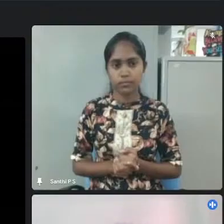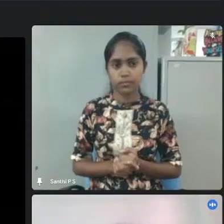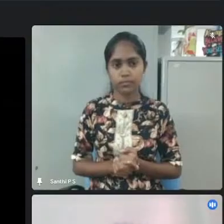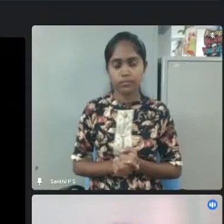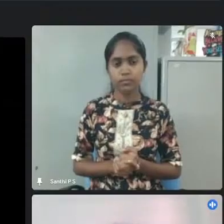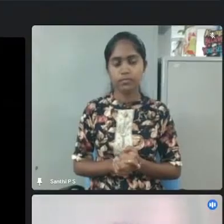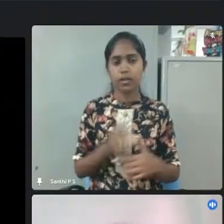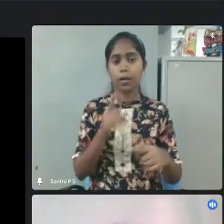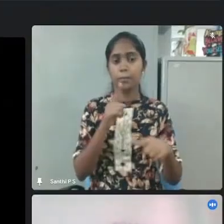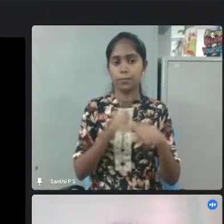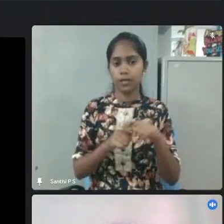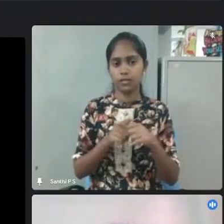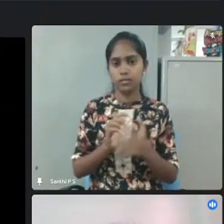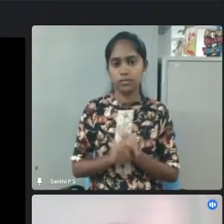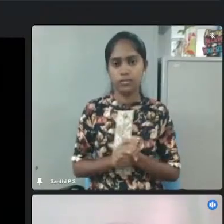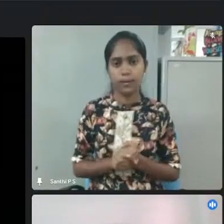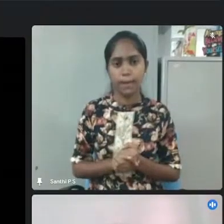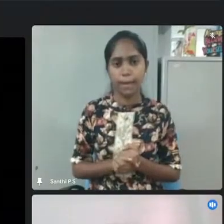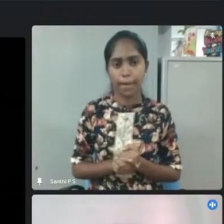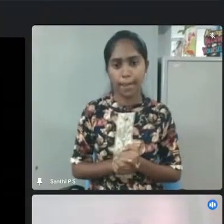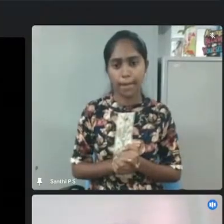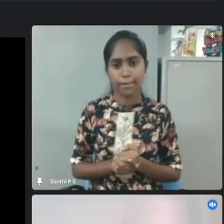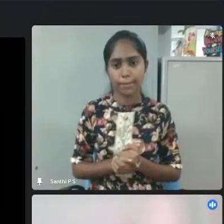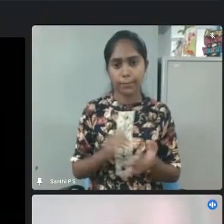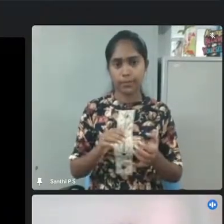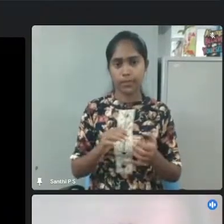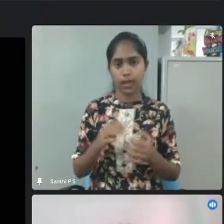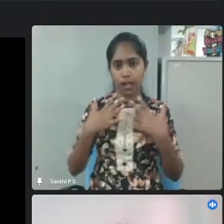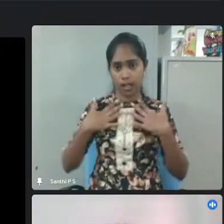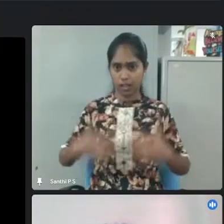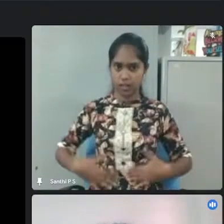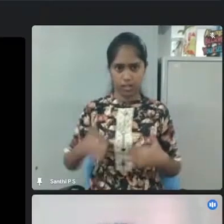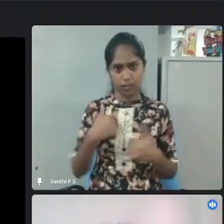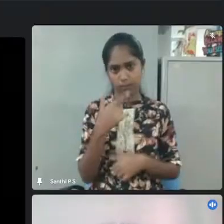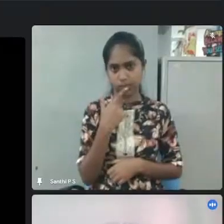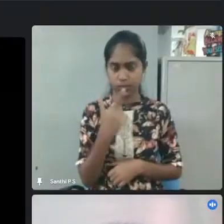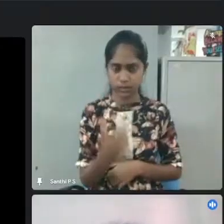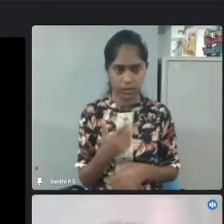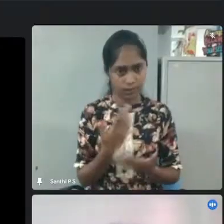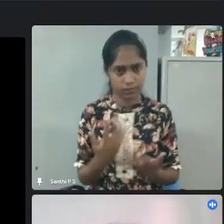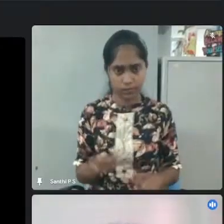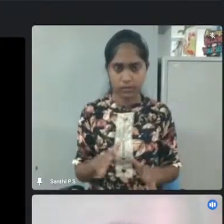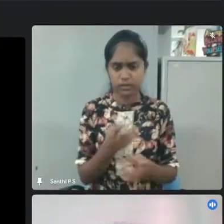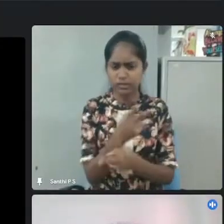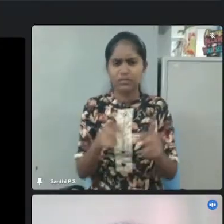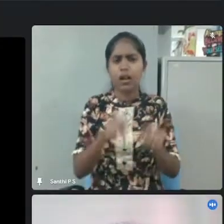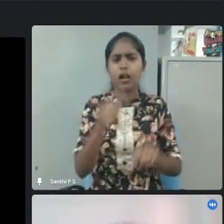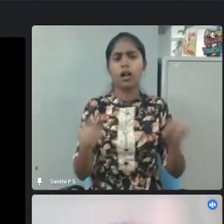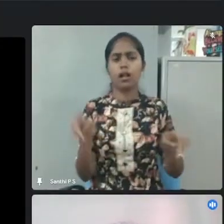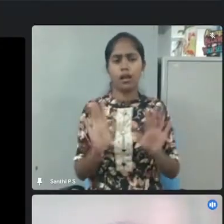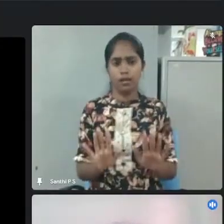അതുപോലെ ഉള്ള ഇതൊരു ആരോഗ്യസ്ഥിതികളെ പറ്റി നമ്മൾ പറഞ്ഞു. അപ്പോൾ ഒരു വളരെ വൈവിധ്യമാർന്ന തരത്തിലുള്ള സ്ഥിതികളാണ്